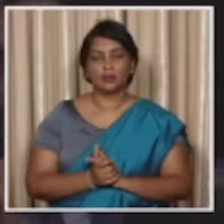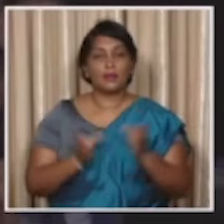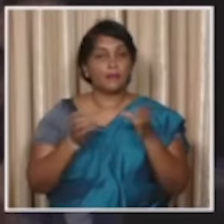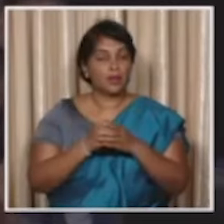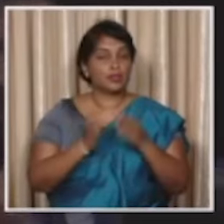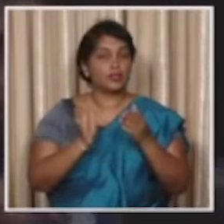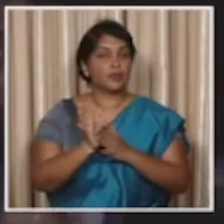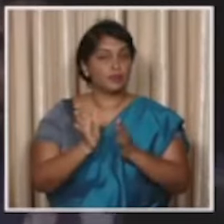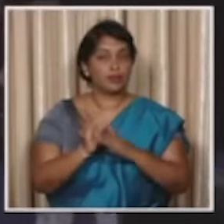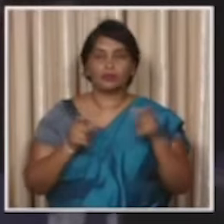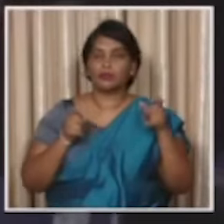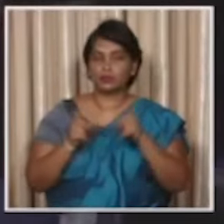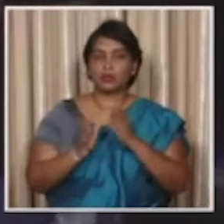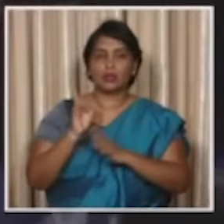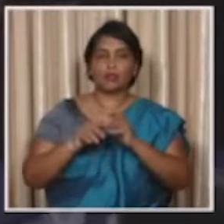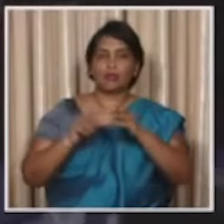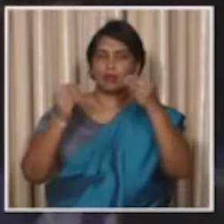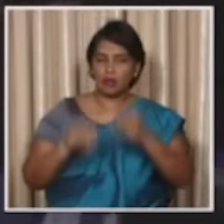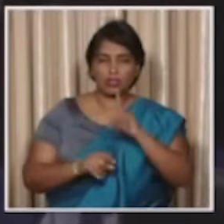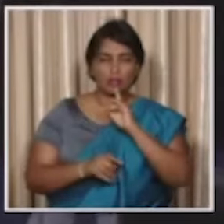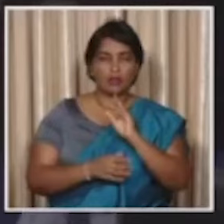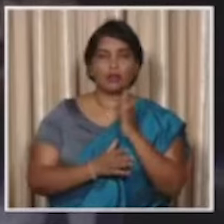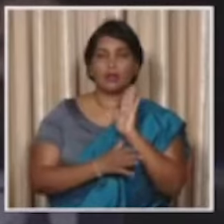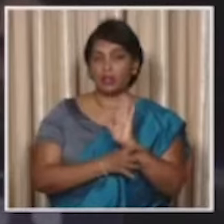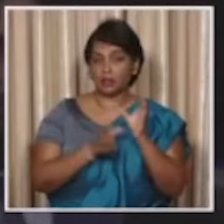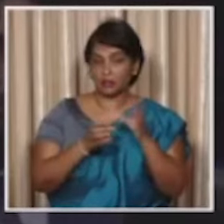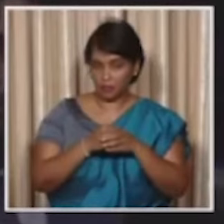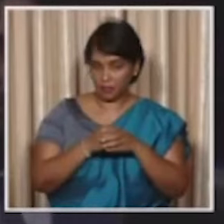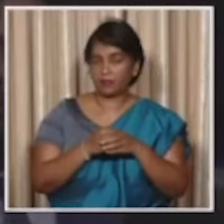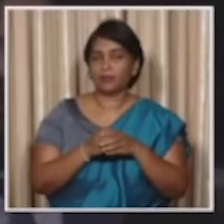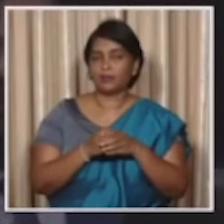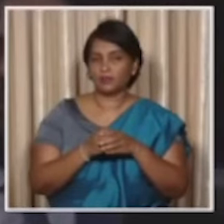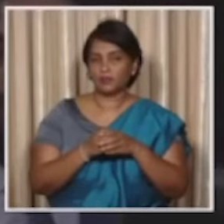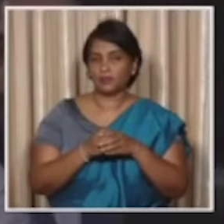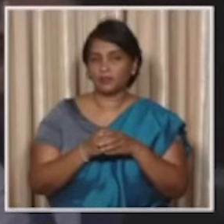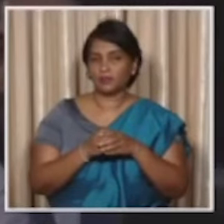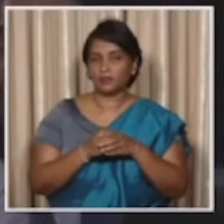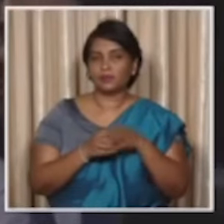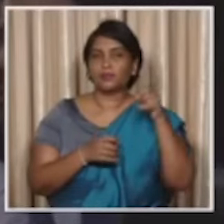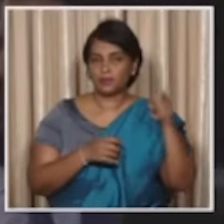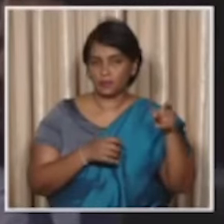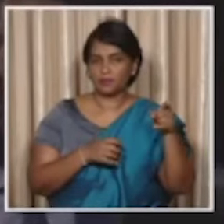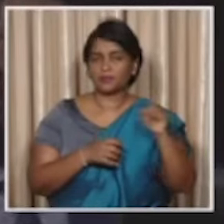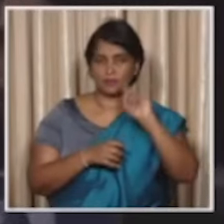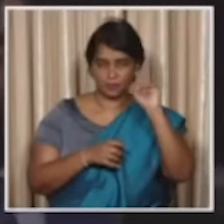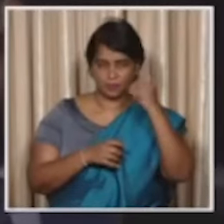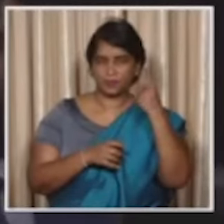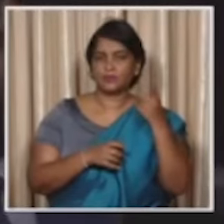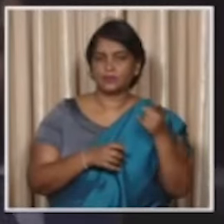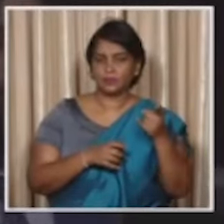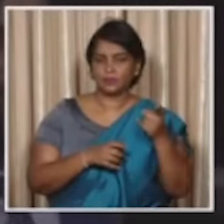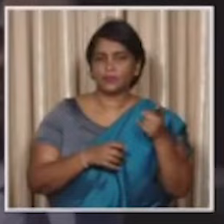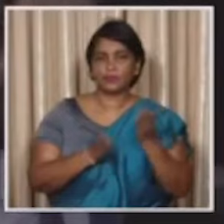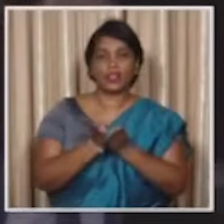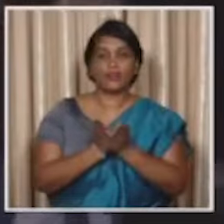පක්ෂවල සමාජිකත්වය තහනම් කළ මන්ත්‍රීකම් නැති කරනවා කියනකොට ශ්‍රී ලංකා නිදහස් පක්ෂය මම දැන් එතුමාට තමයි මම දැන් ඉස්සෙල්ලාම